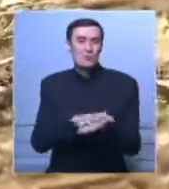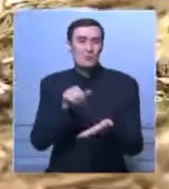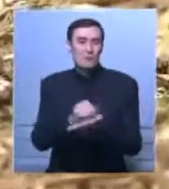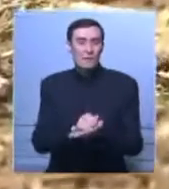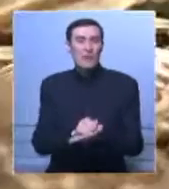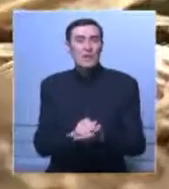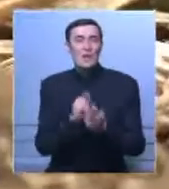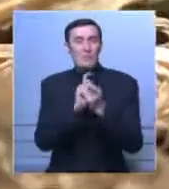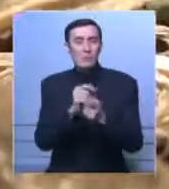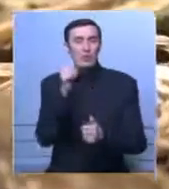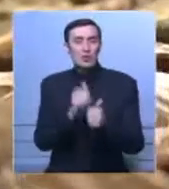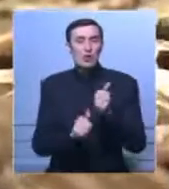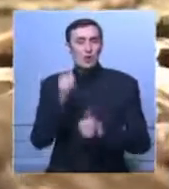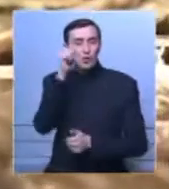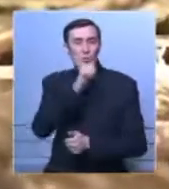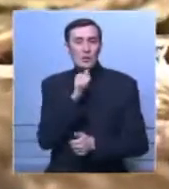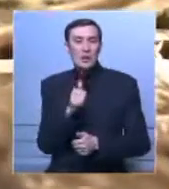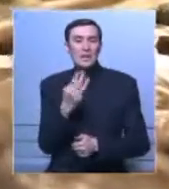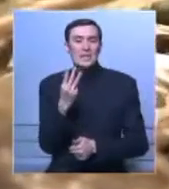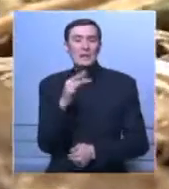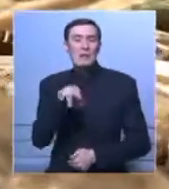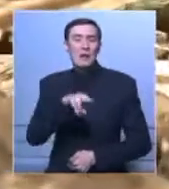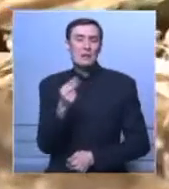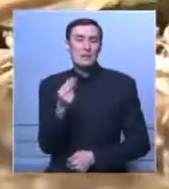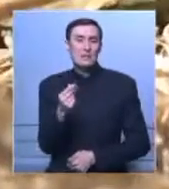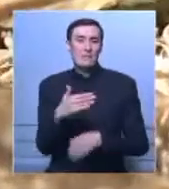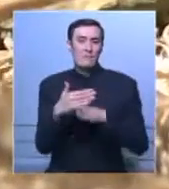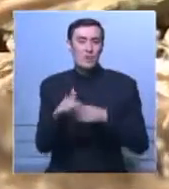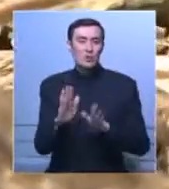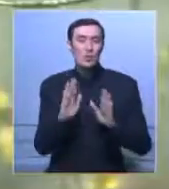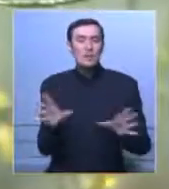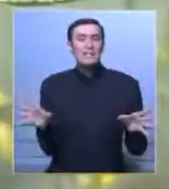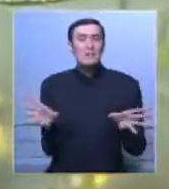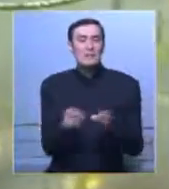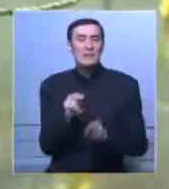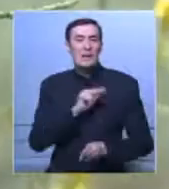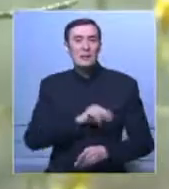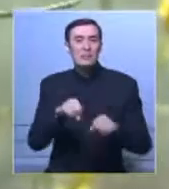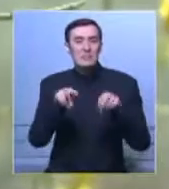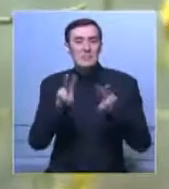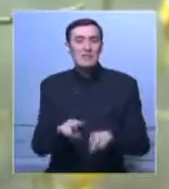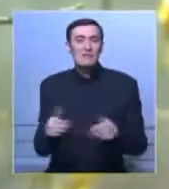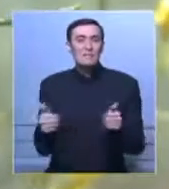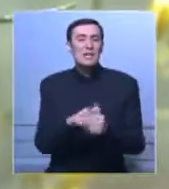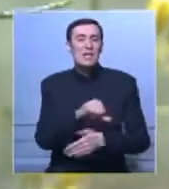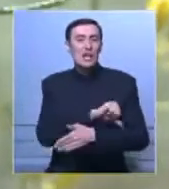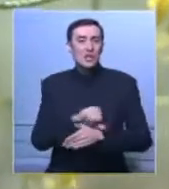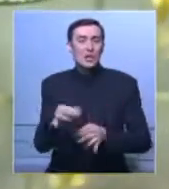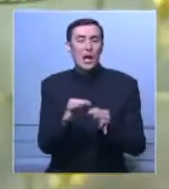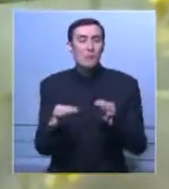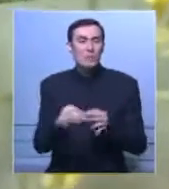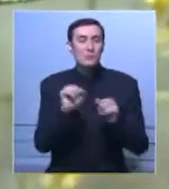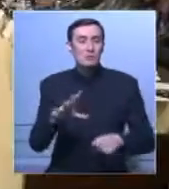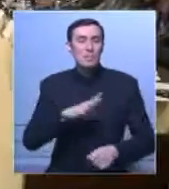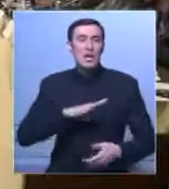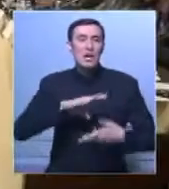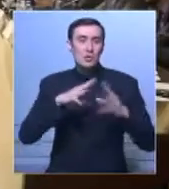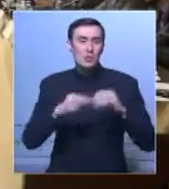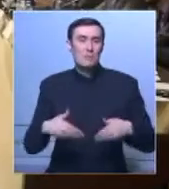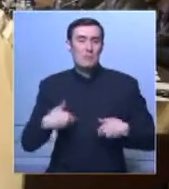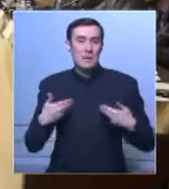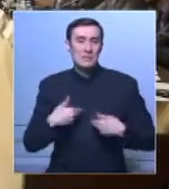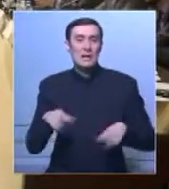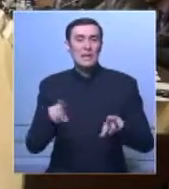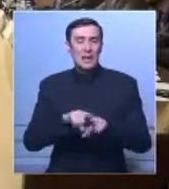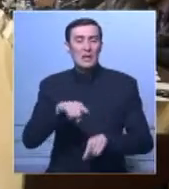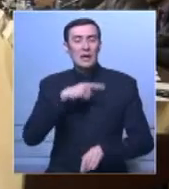На борьбу с ней ежегодно выделяется 3 миллиарда тенге. Но только совместная работа специалистов приграничных регионов может стать результативной. Так